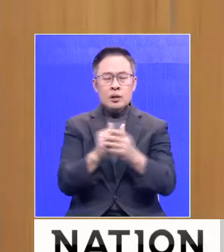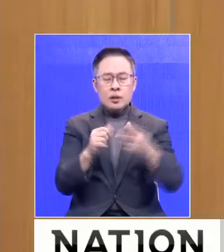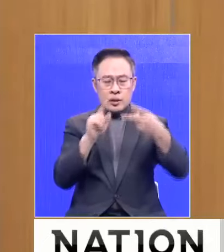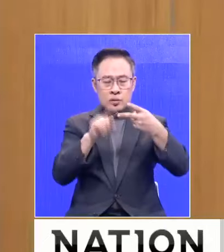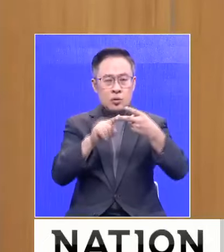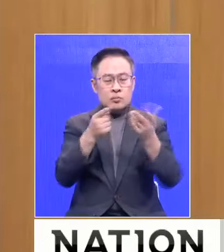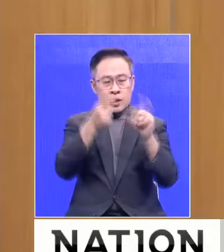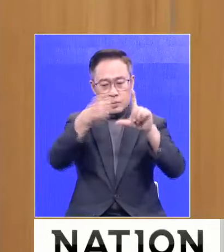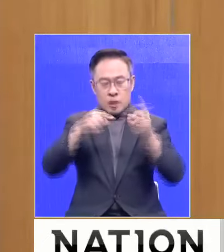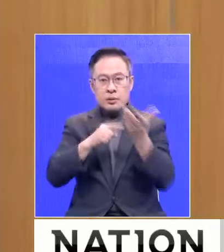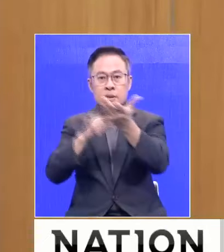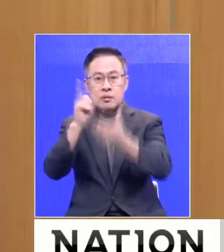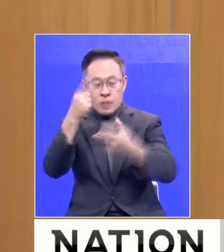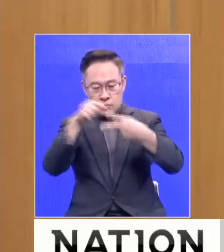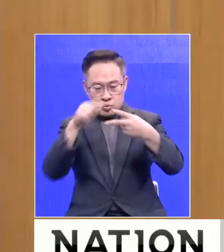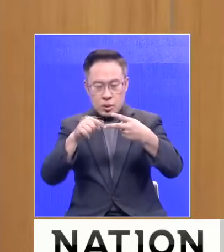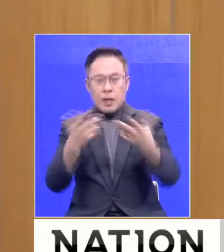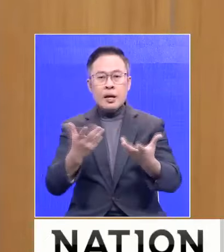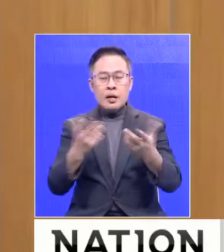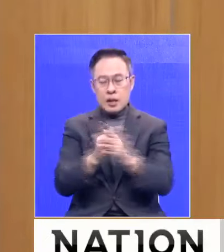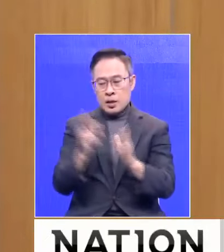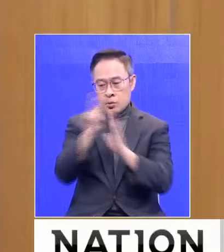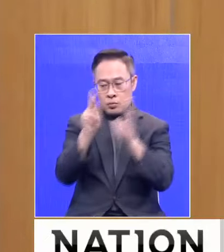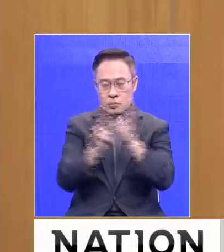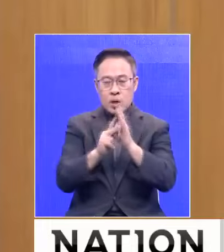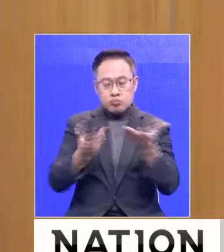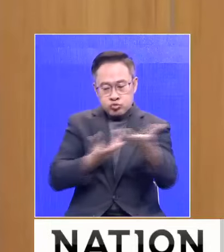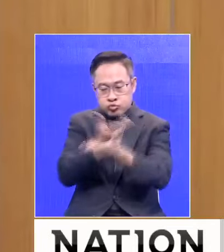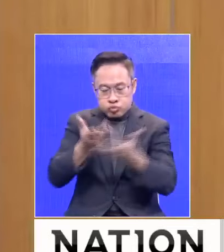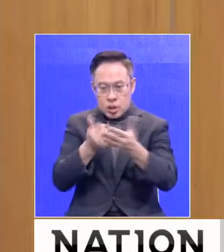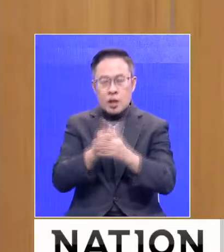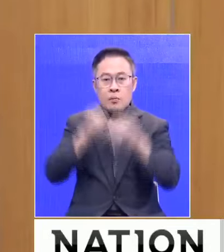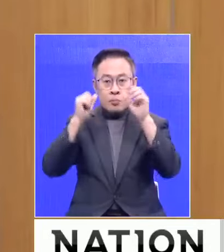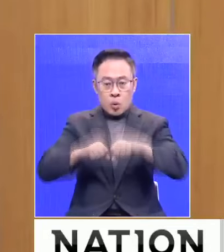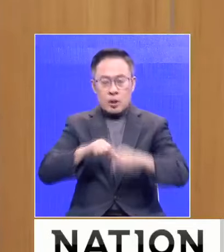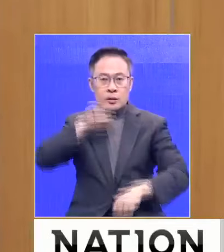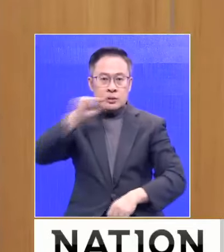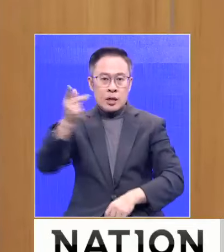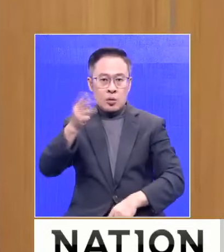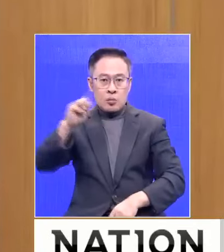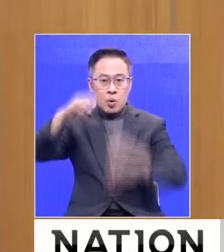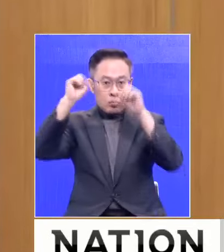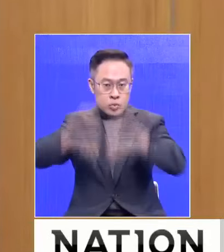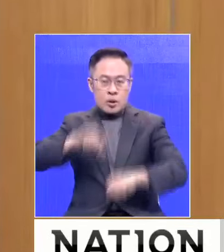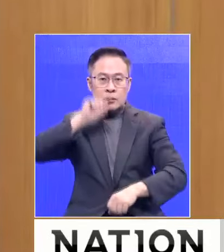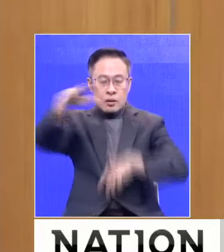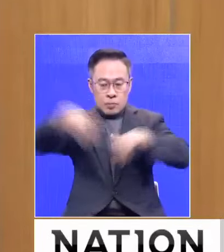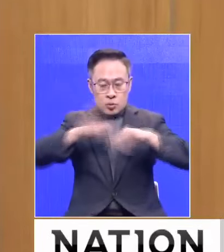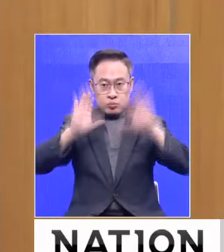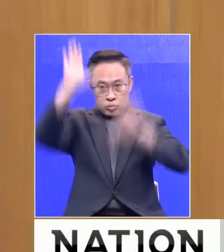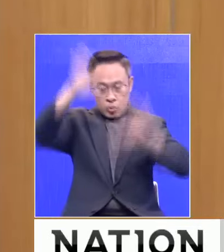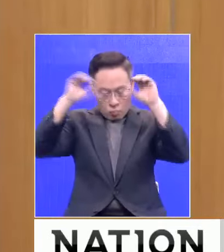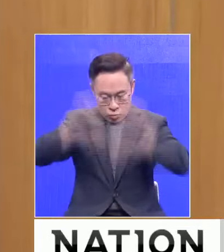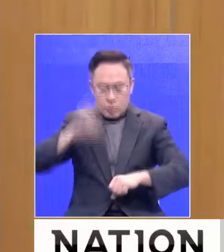นการก่อนที่ร่างแก้ไขพรบประชามติจะประกาศบังคับใช้แล้วก็ก่อนที่ครม.จะประกาศคำถามประชามติอย่างเป็นทาง